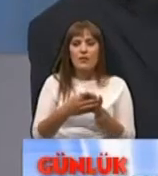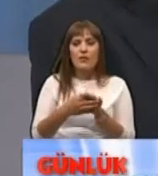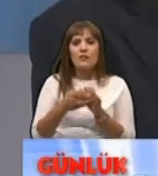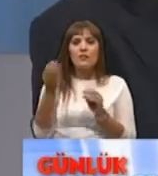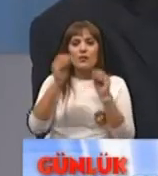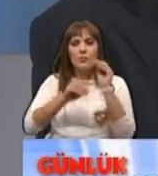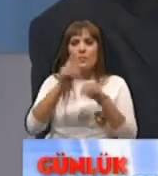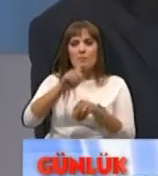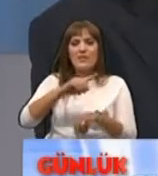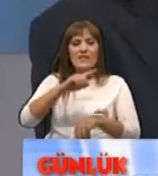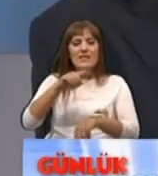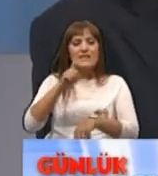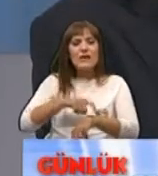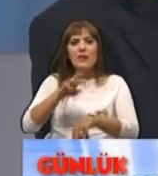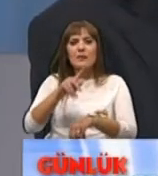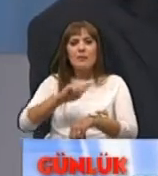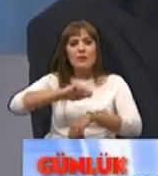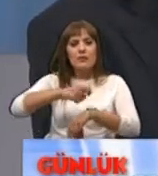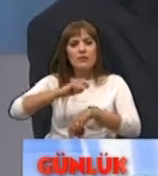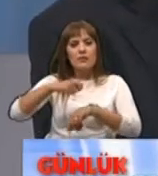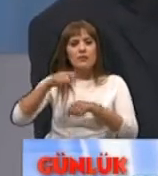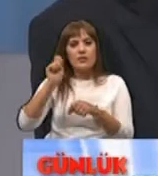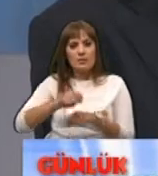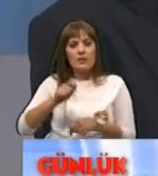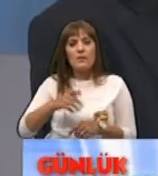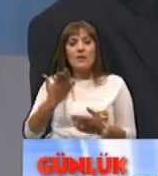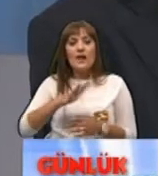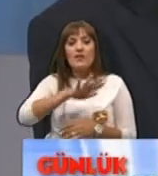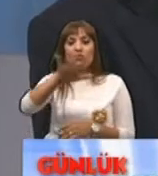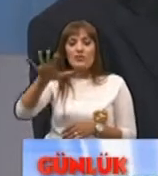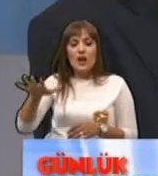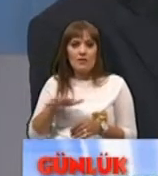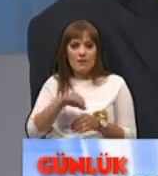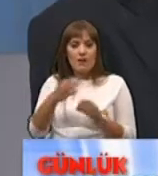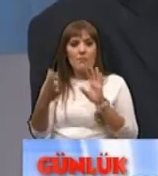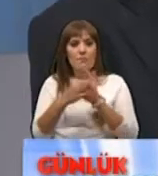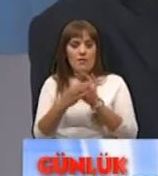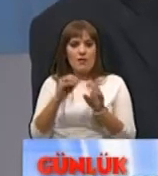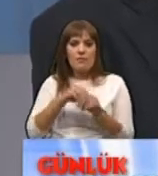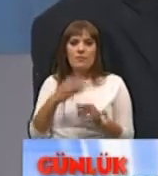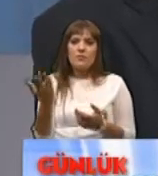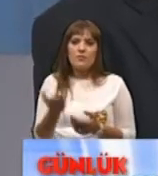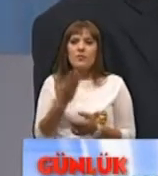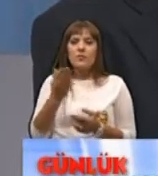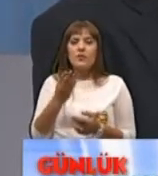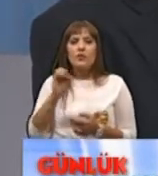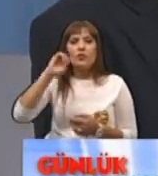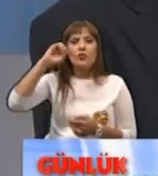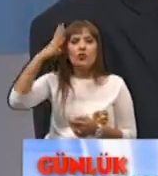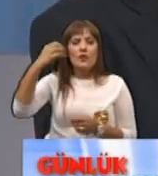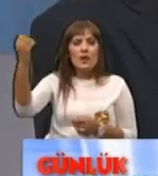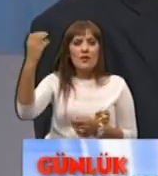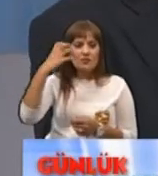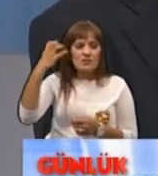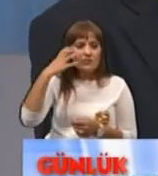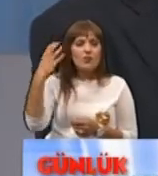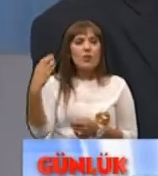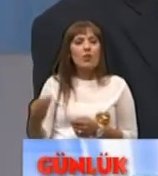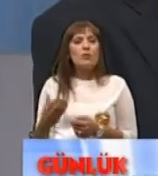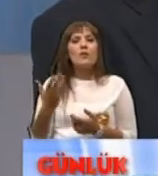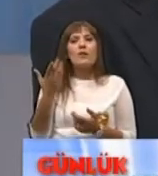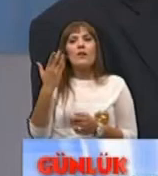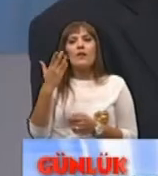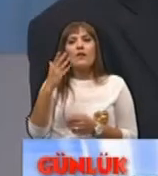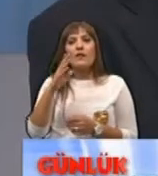kodlanmış ve bir saat gibi kurulmuştur yani. Bir de çevresel faktörlere bağlı. Yani ne bileyim işte güneş ışınlarına maruz kalma,